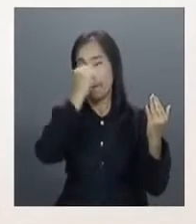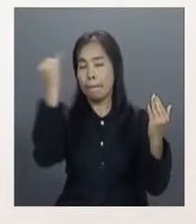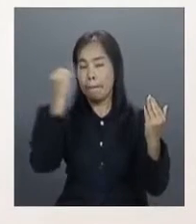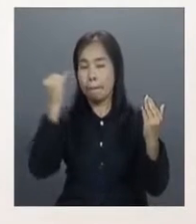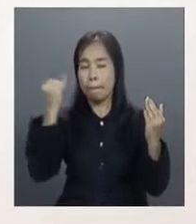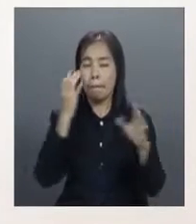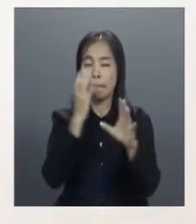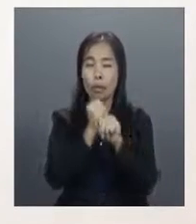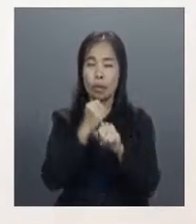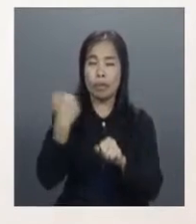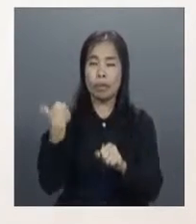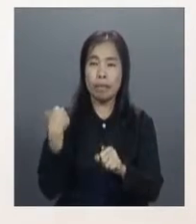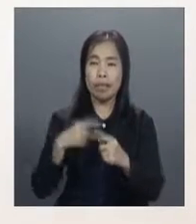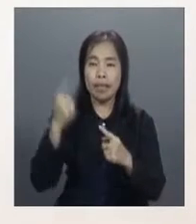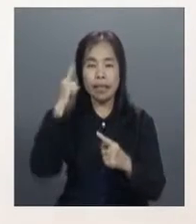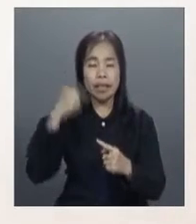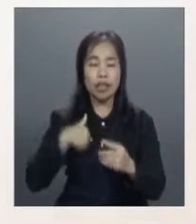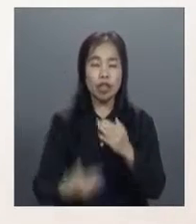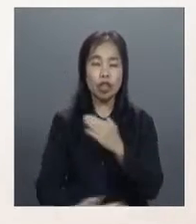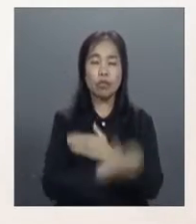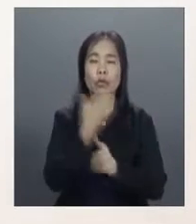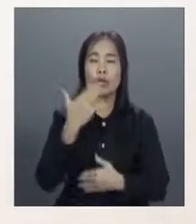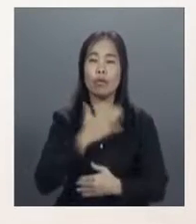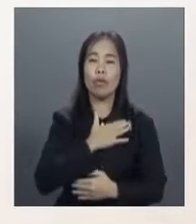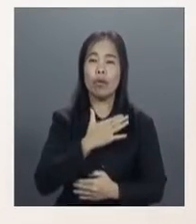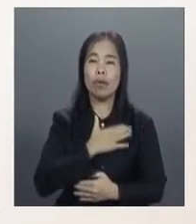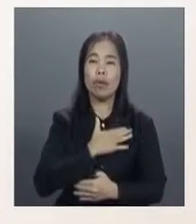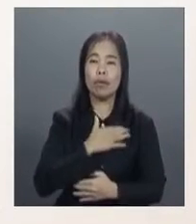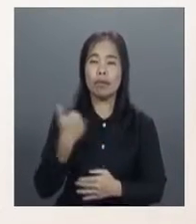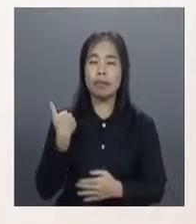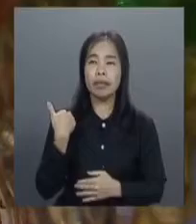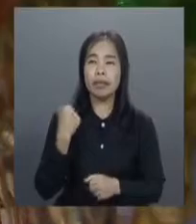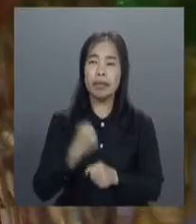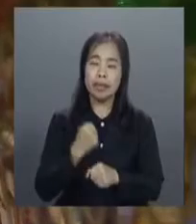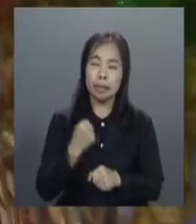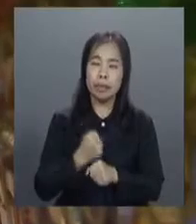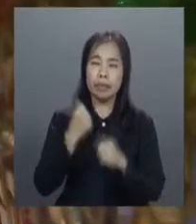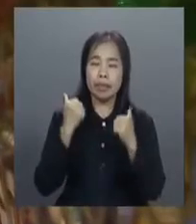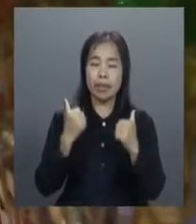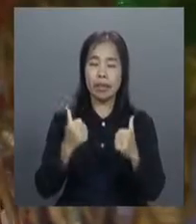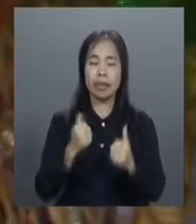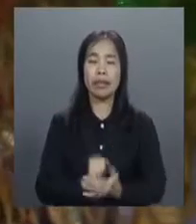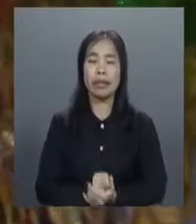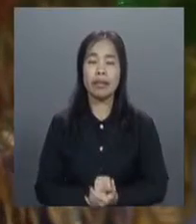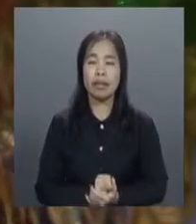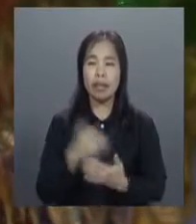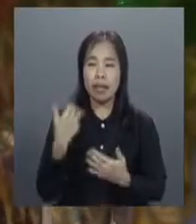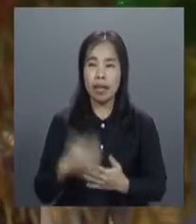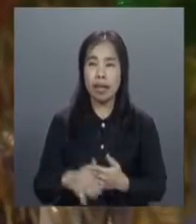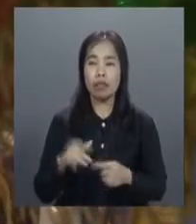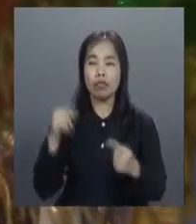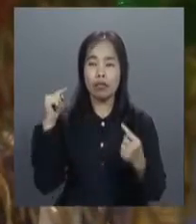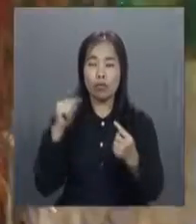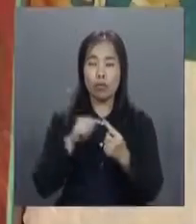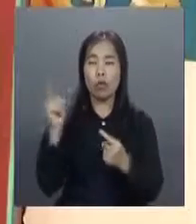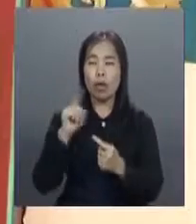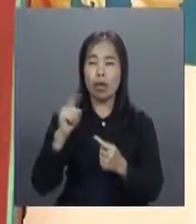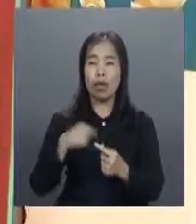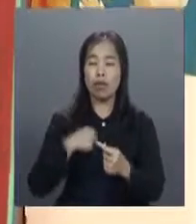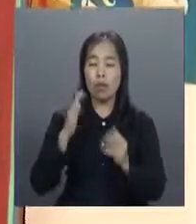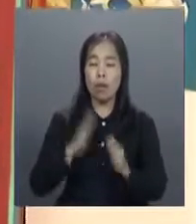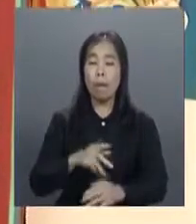ชีวิตหนึ่งเรามีโอกาสได้เขียนผนังโบสถ์อย่างที่เราไปศึกษาเนี่ยมันก็จะดีนะประกอบกับที่เราเป็นคนพุทธด้ว